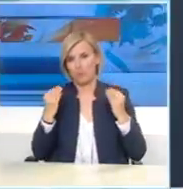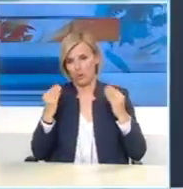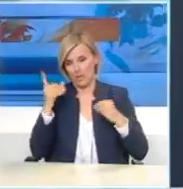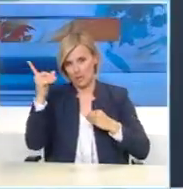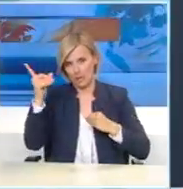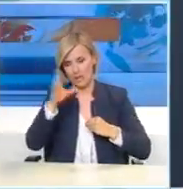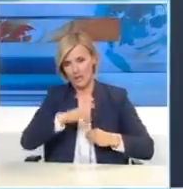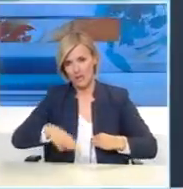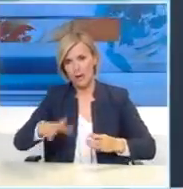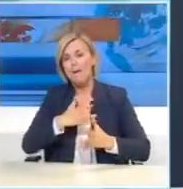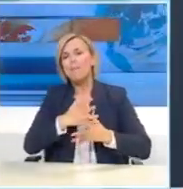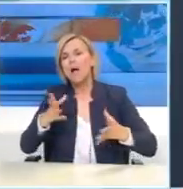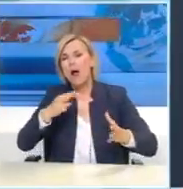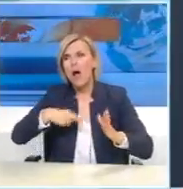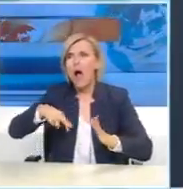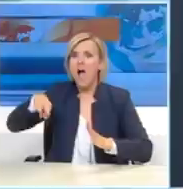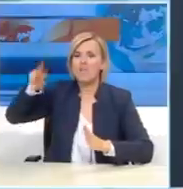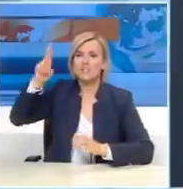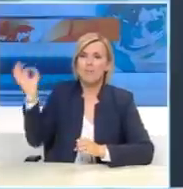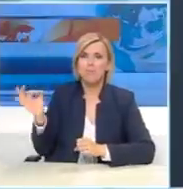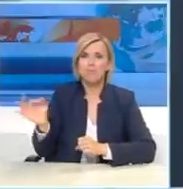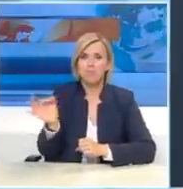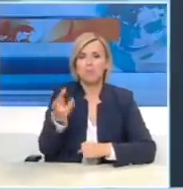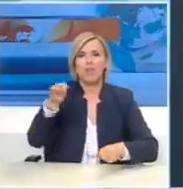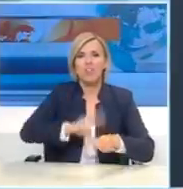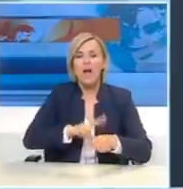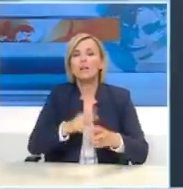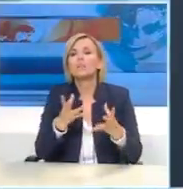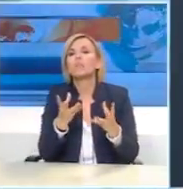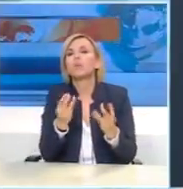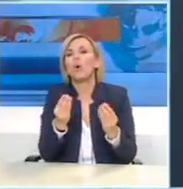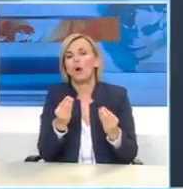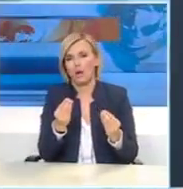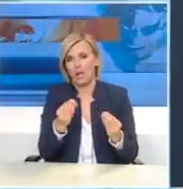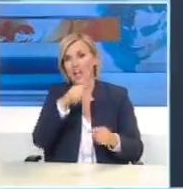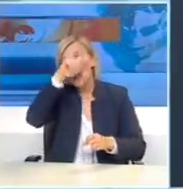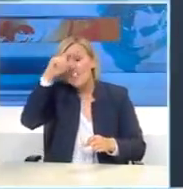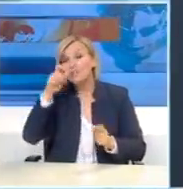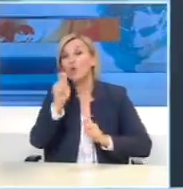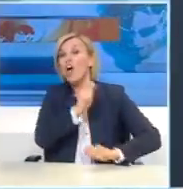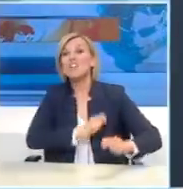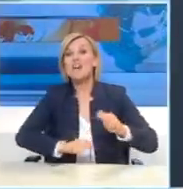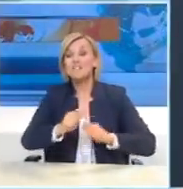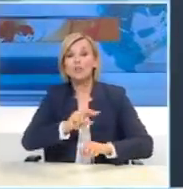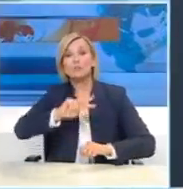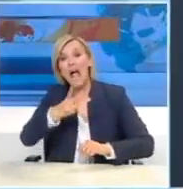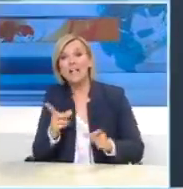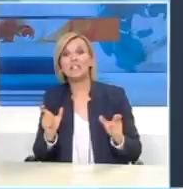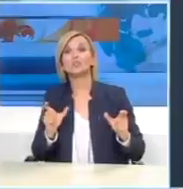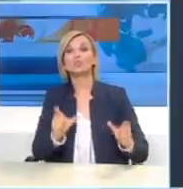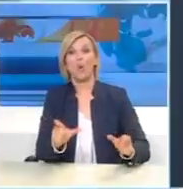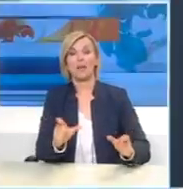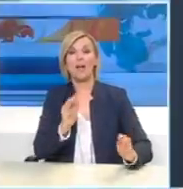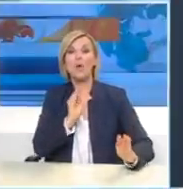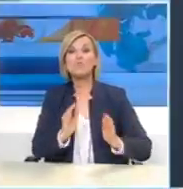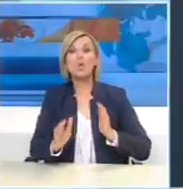εβδομάδες, με την τεράστια αύξηση της θνητότητας, της θνησιμότητας, συγγνώμη, με την τεράστια επέλαση